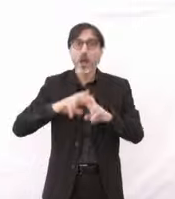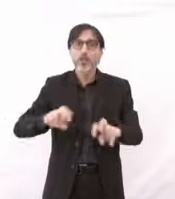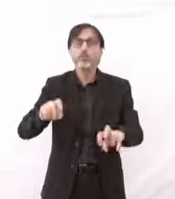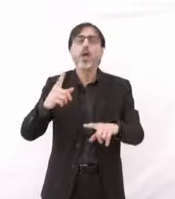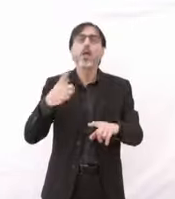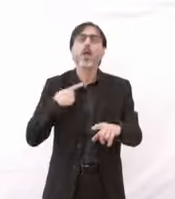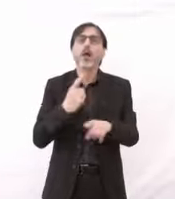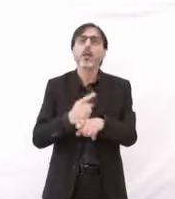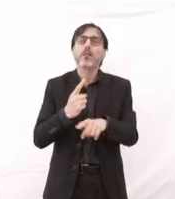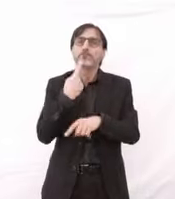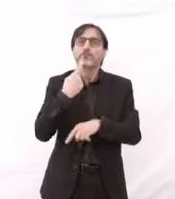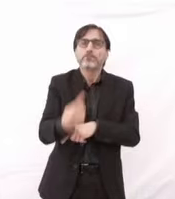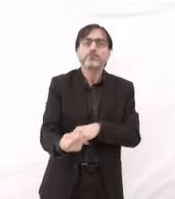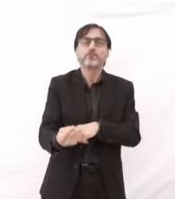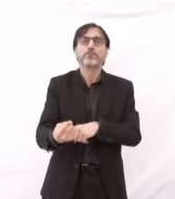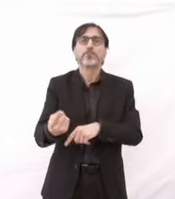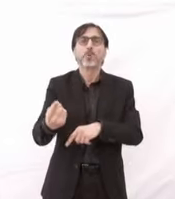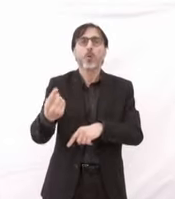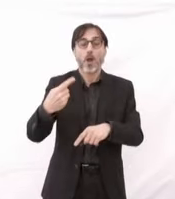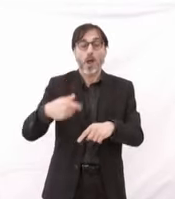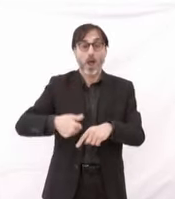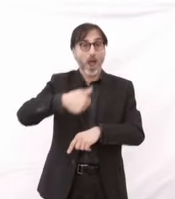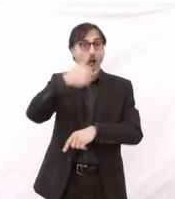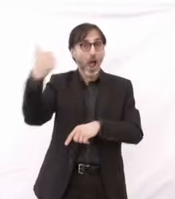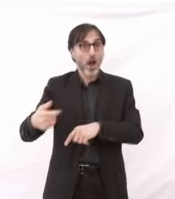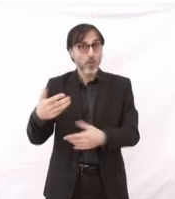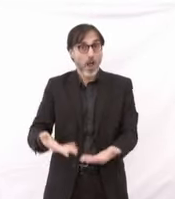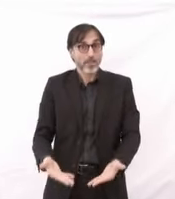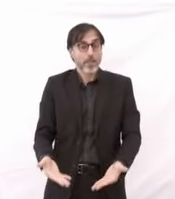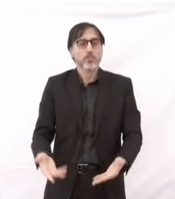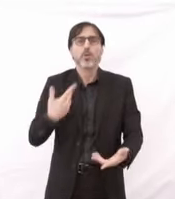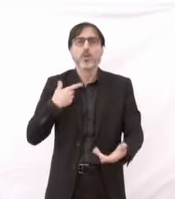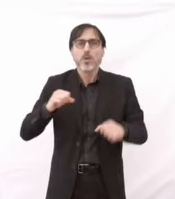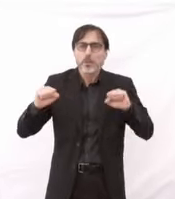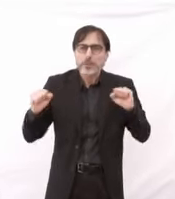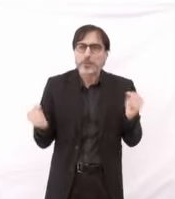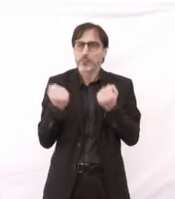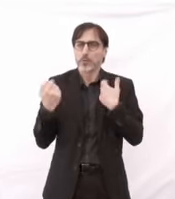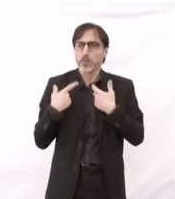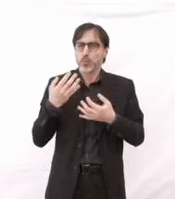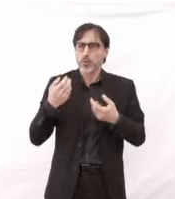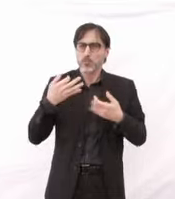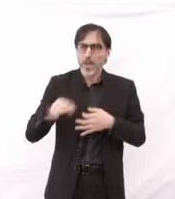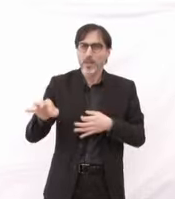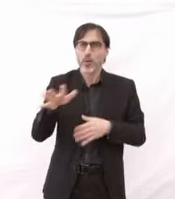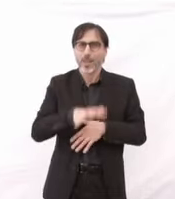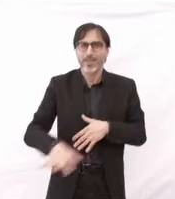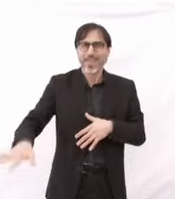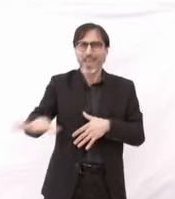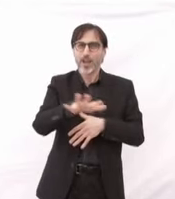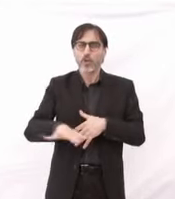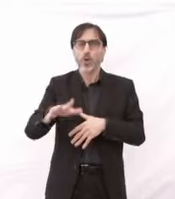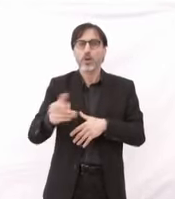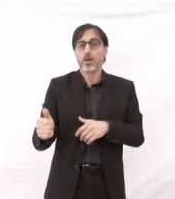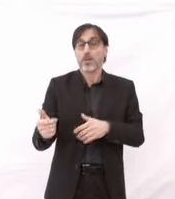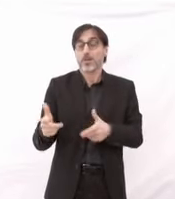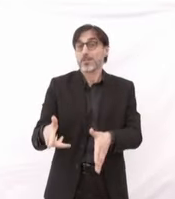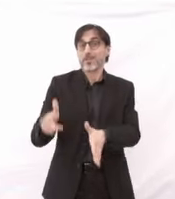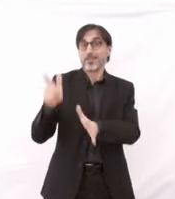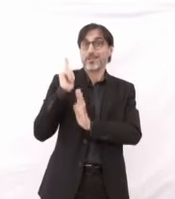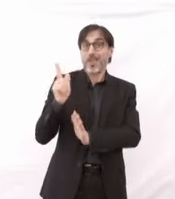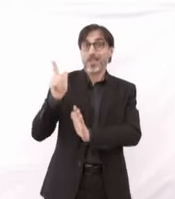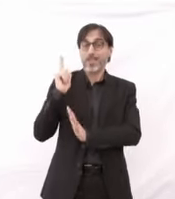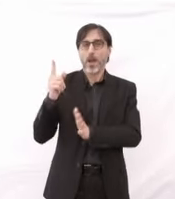voglio evidenziare che c'è stato quest'anno uno sforzo tutto particolare di questo territorio, perché nelle scorse settimane,